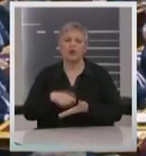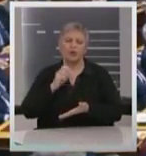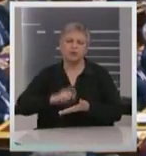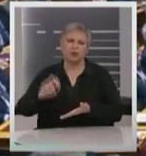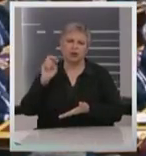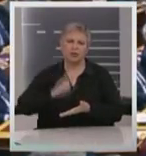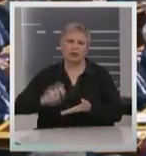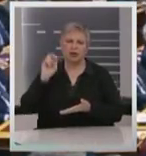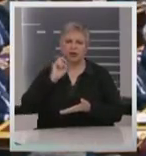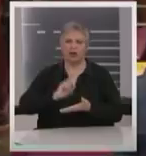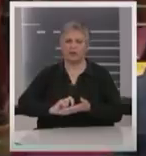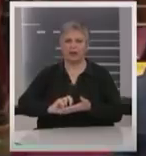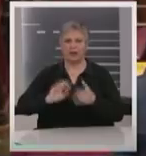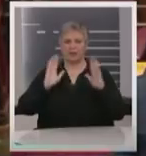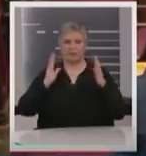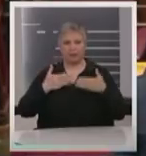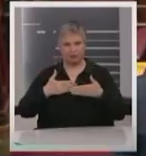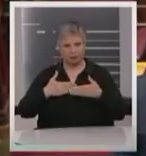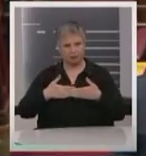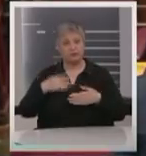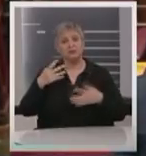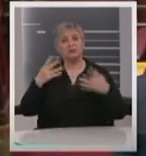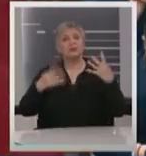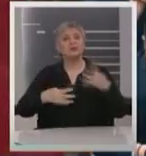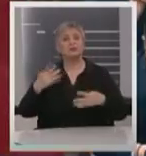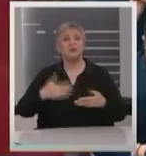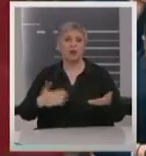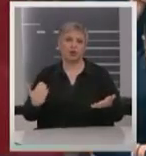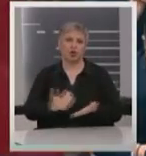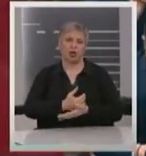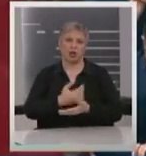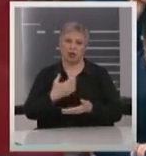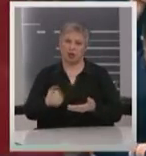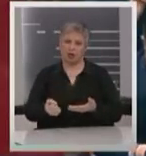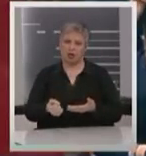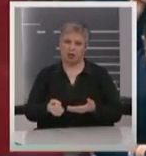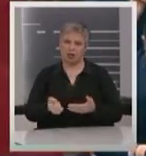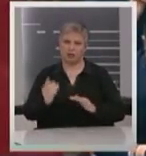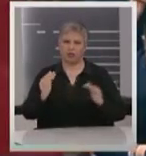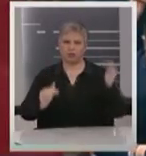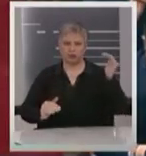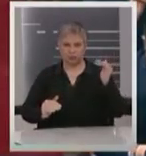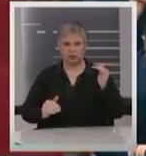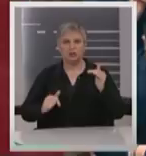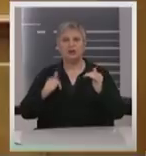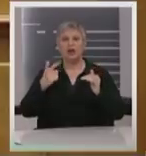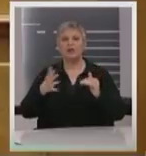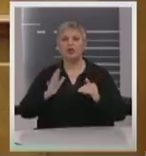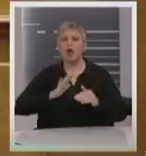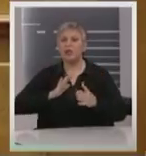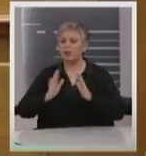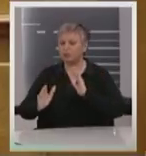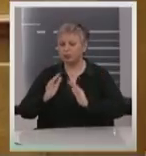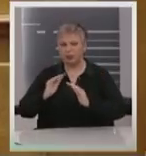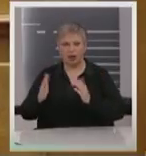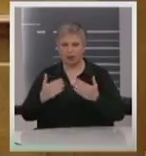φόρων. Ένας προϋπολογισμός άδικος και τελικά βέβαια ένας προϋπολογισμός αντιλαϊκός. Η